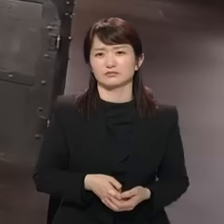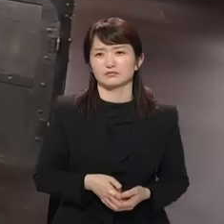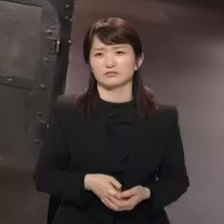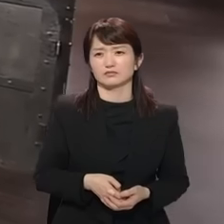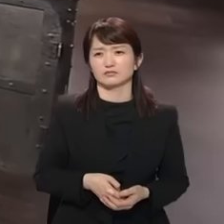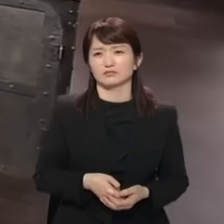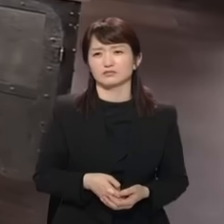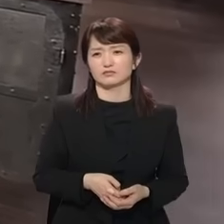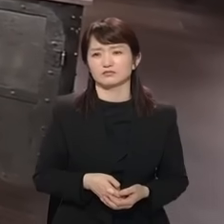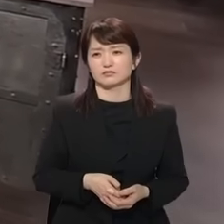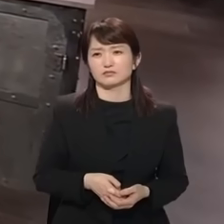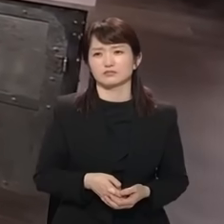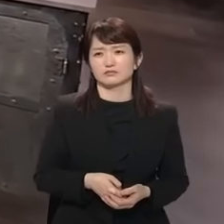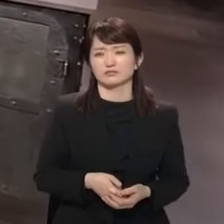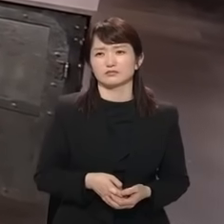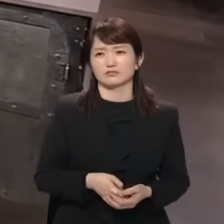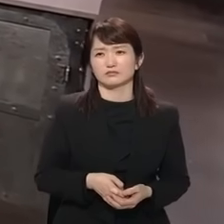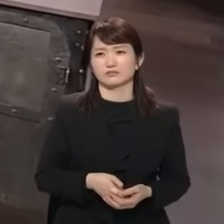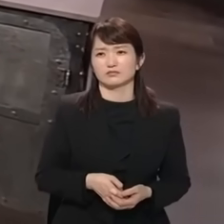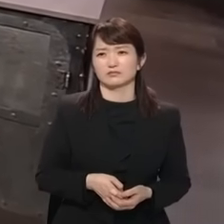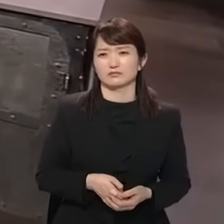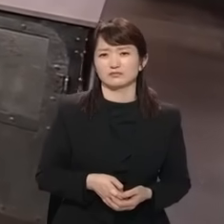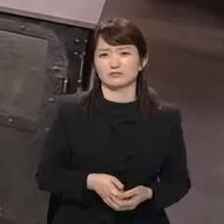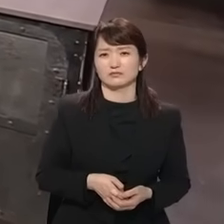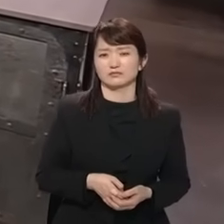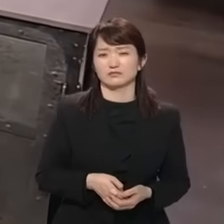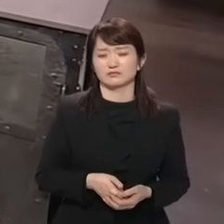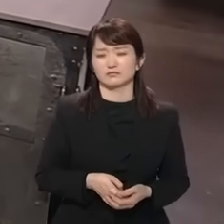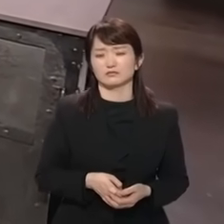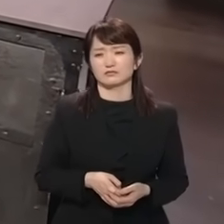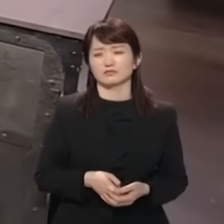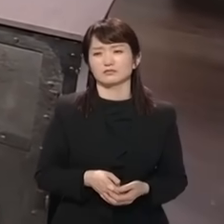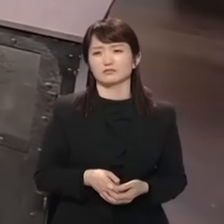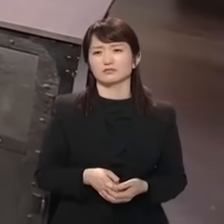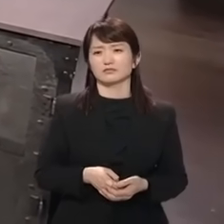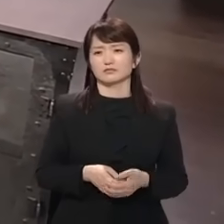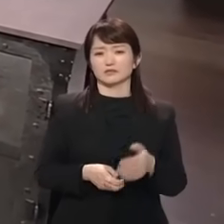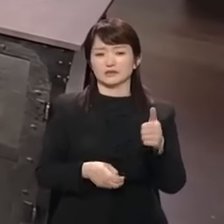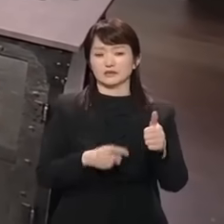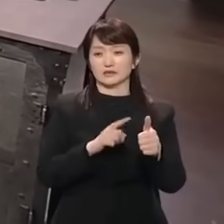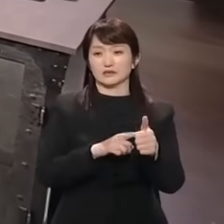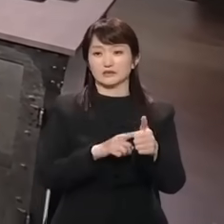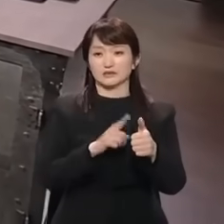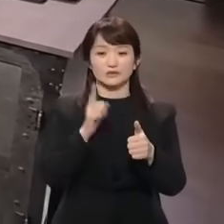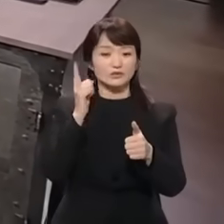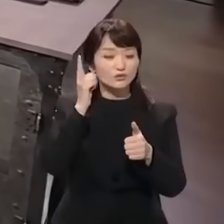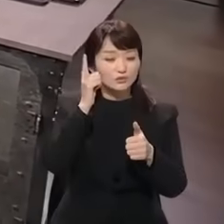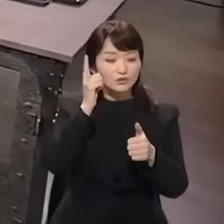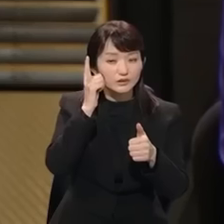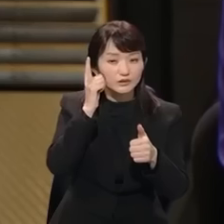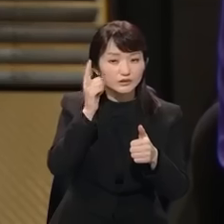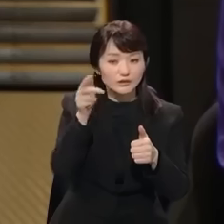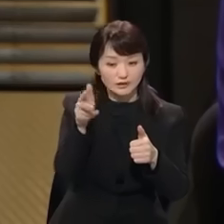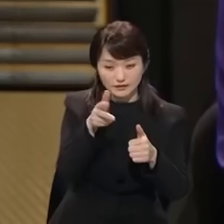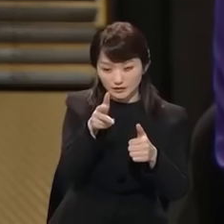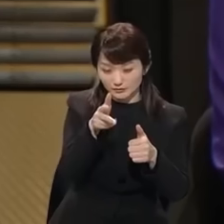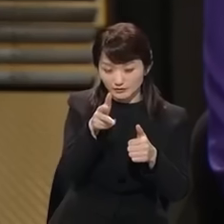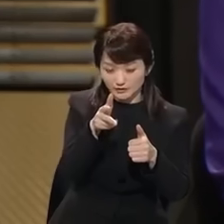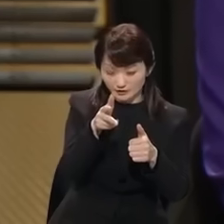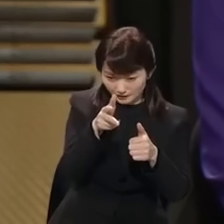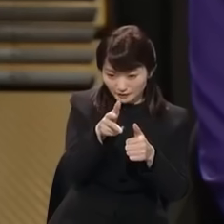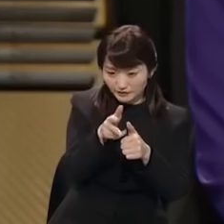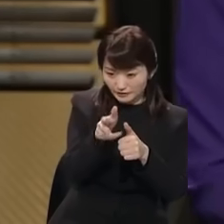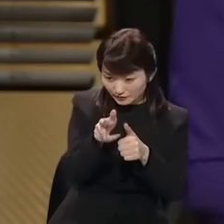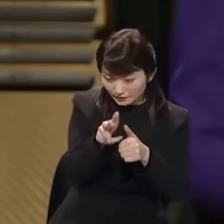와, 이게 바디캠인가요? 아니면 휴대폰을 이렇게 들고 갔던 거죠? 휴대전화를 이제 카메라를 켠 상태에서 접근했던 겁니다. 물어볼 게